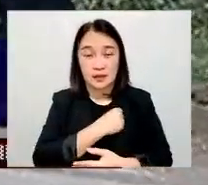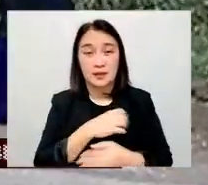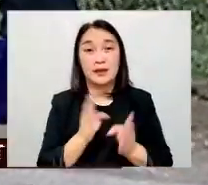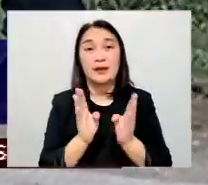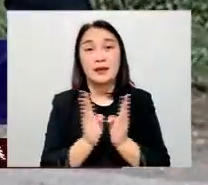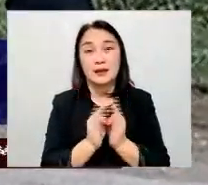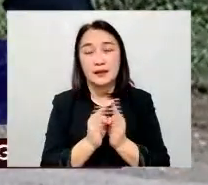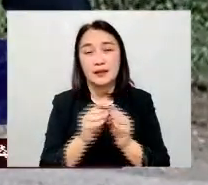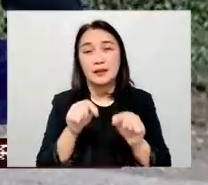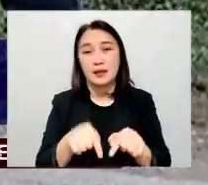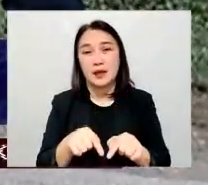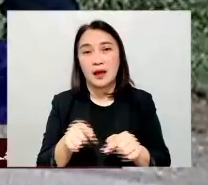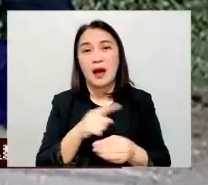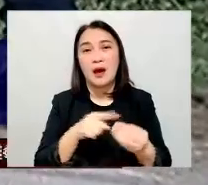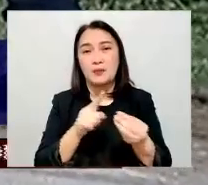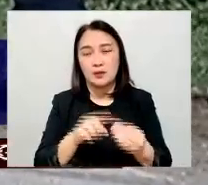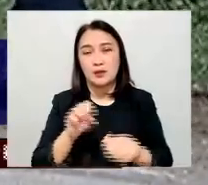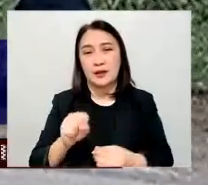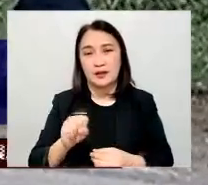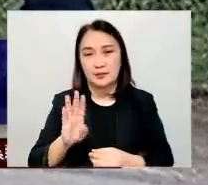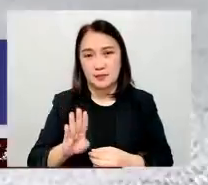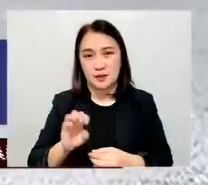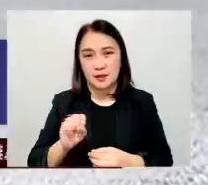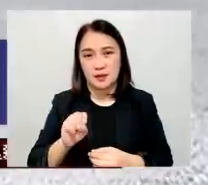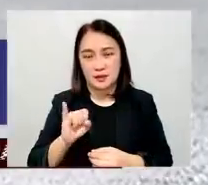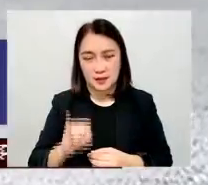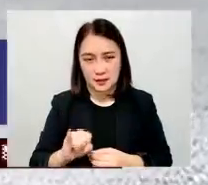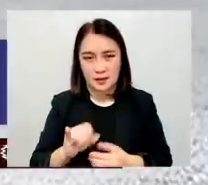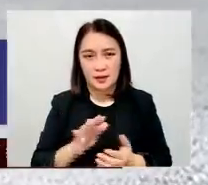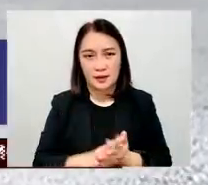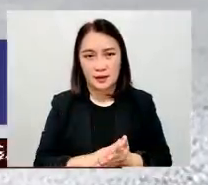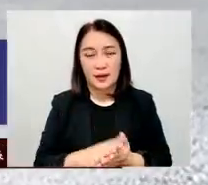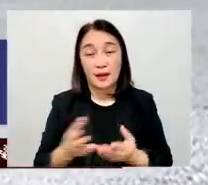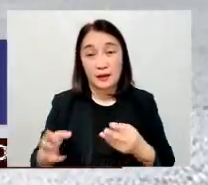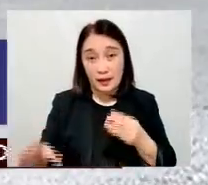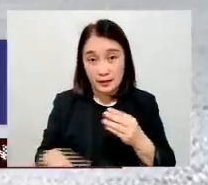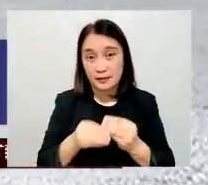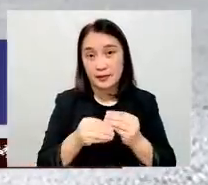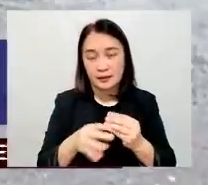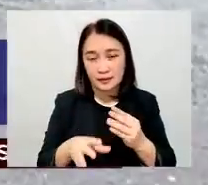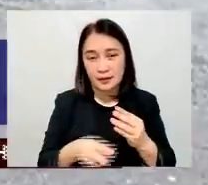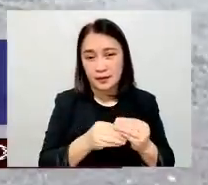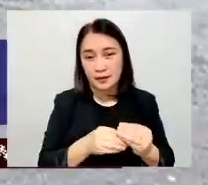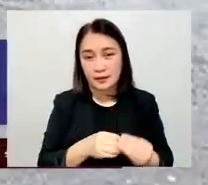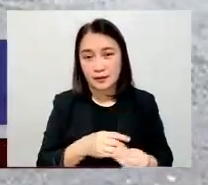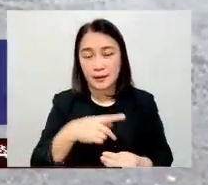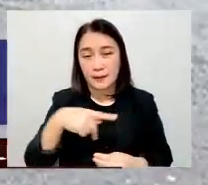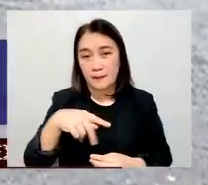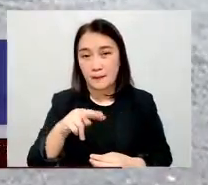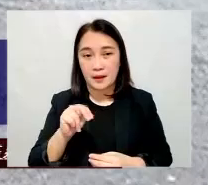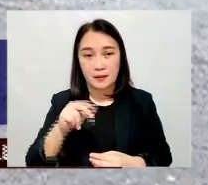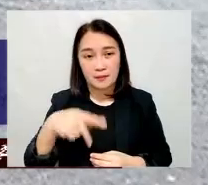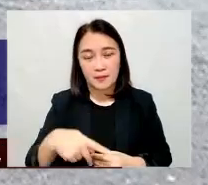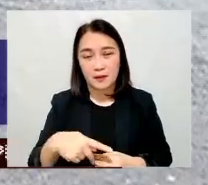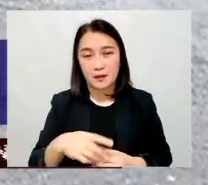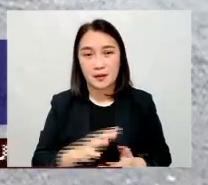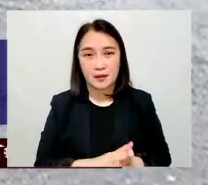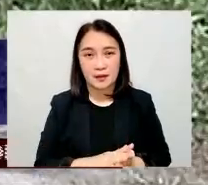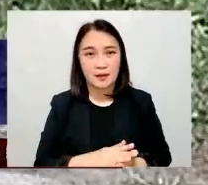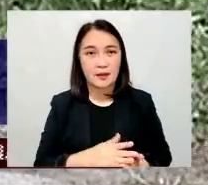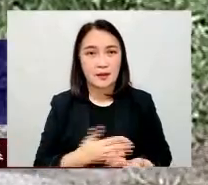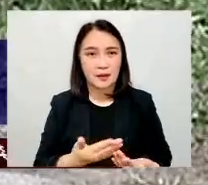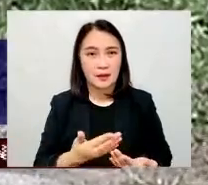sa SBSI. Nagdagdag na ng tauhan ng Surigao del Norte Provincial Police Office at Socorro Municipal Police Station